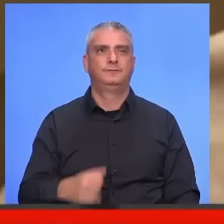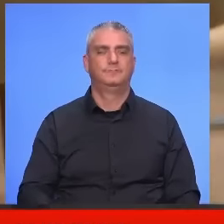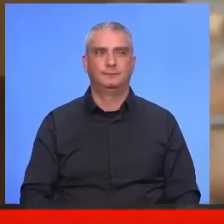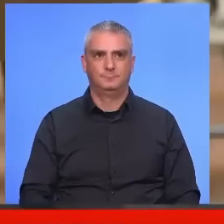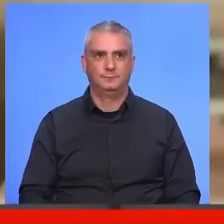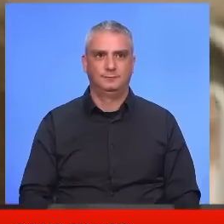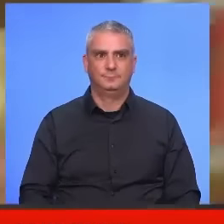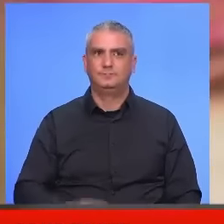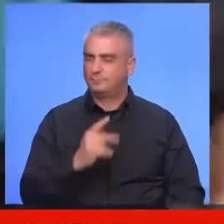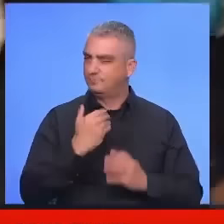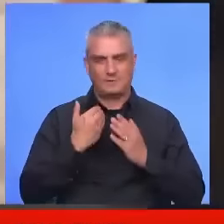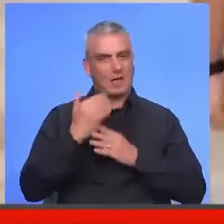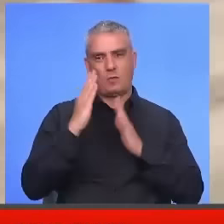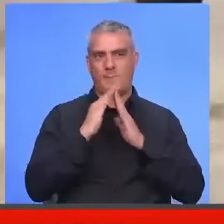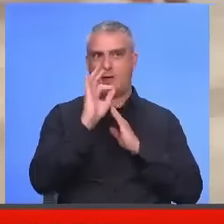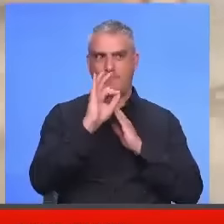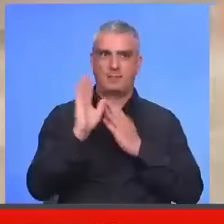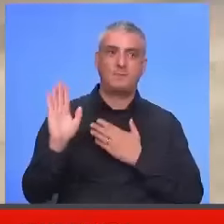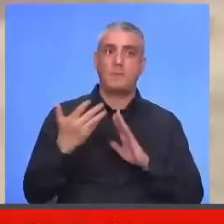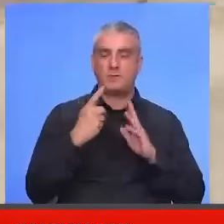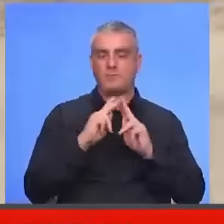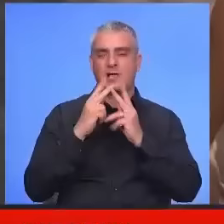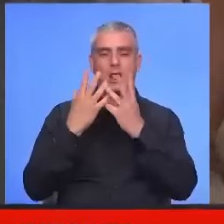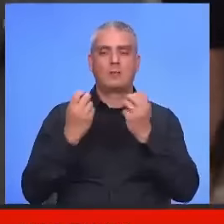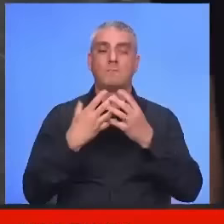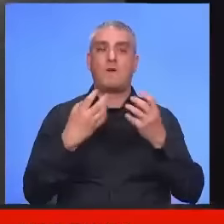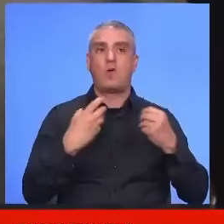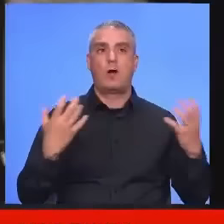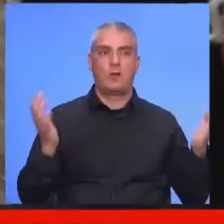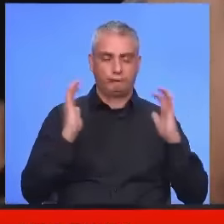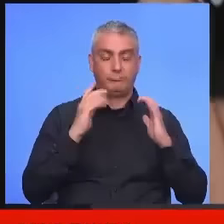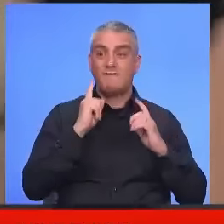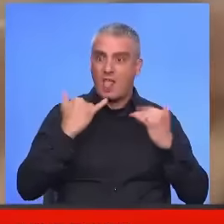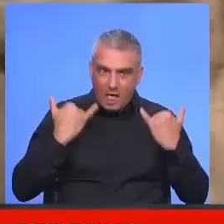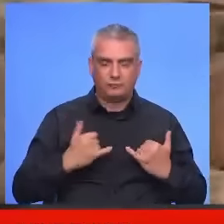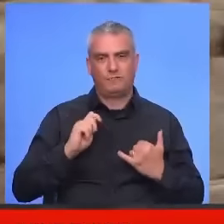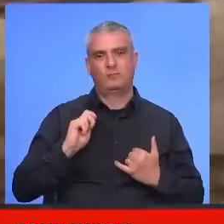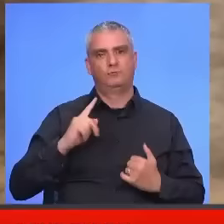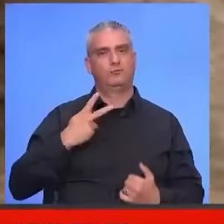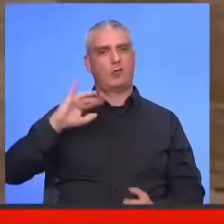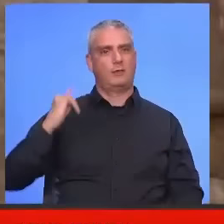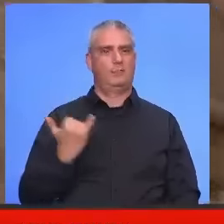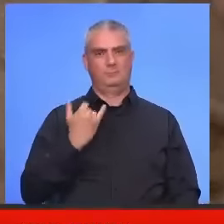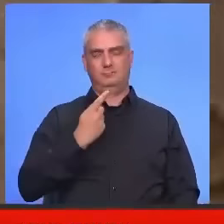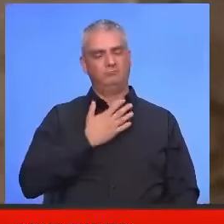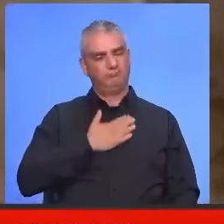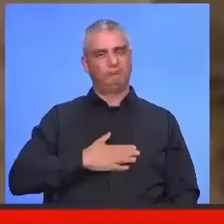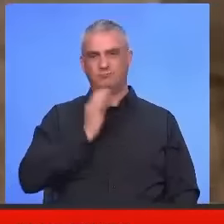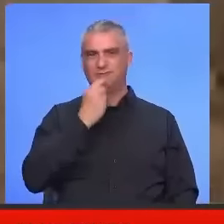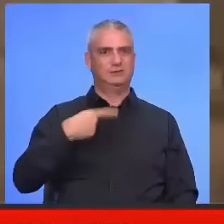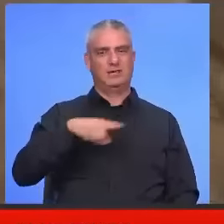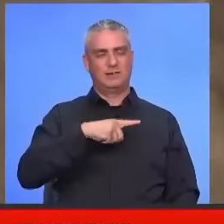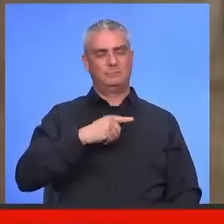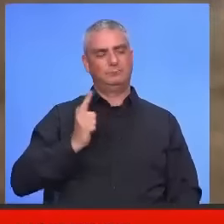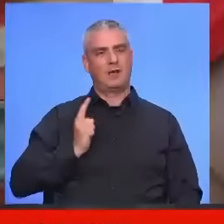כן. לצד. הם רחוקים מהבית, מפונים, בקהילות מפורקות, אבל דווקא עכשיו יותר מתמיד, דבוקת הצעירים והצעירות הזו